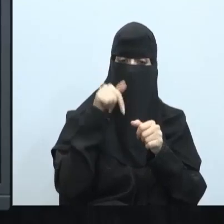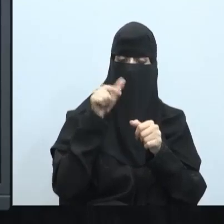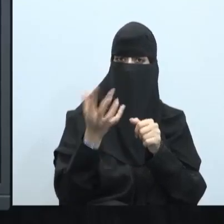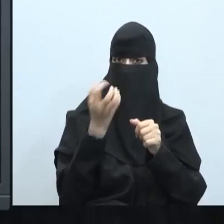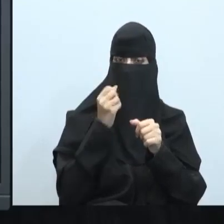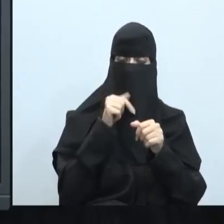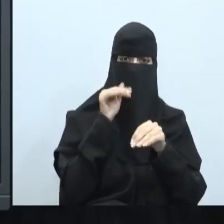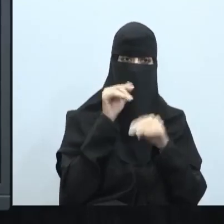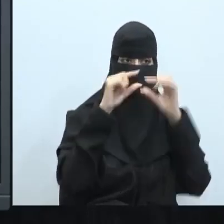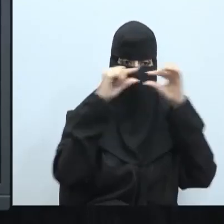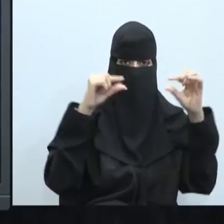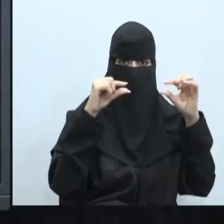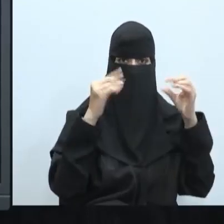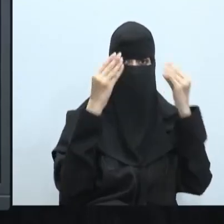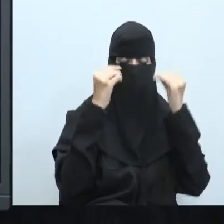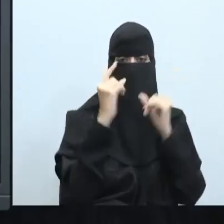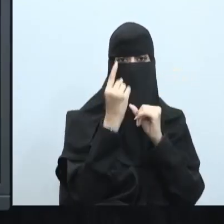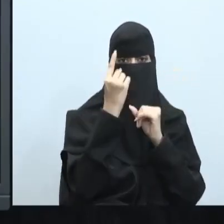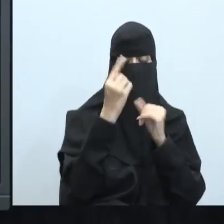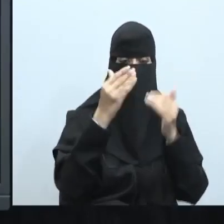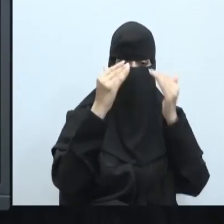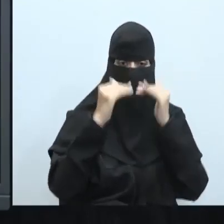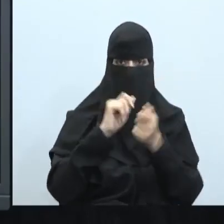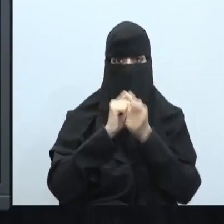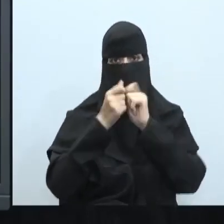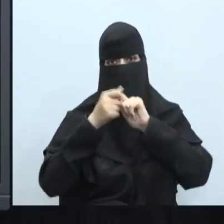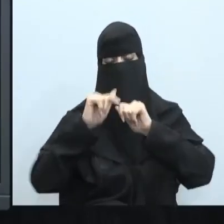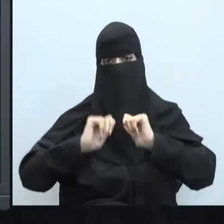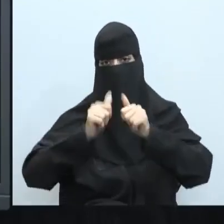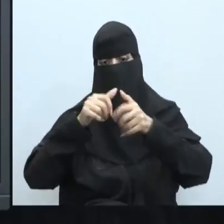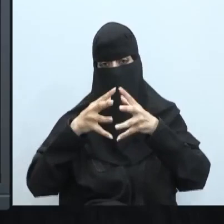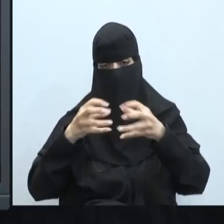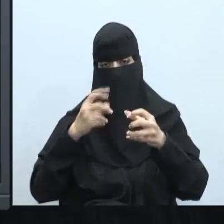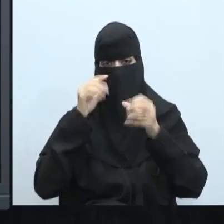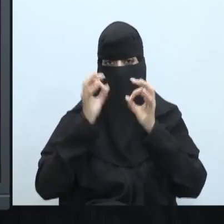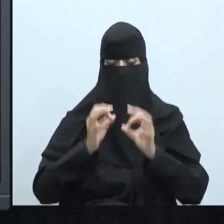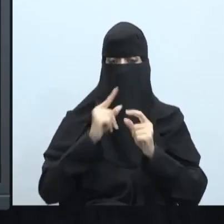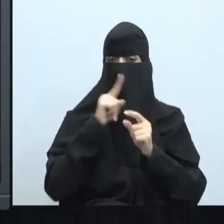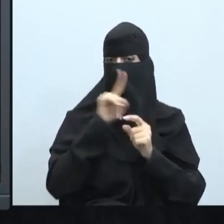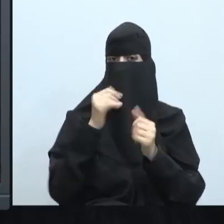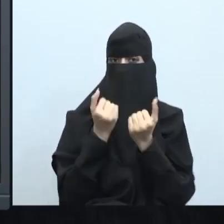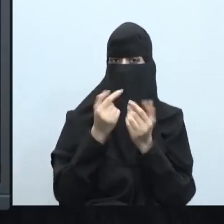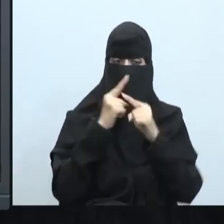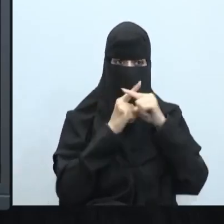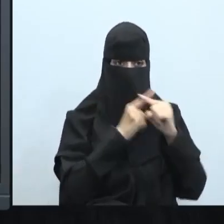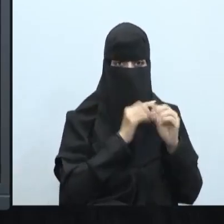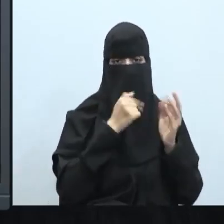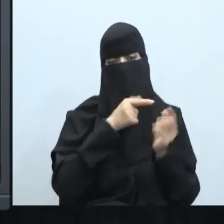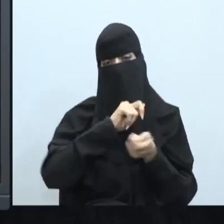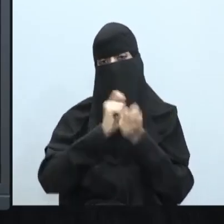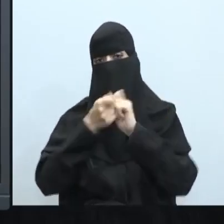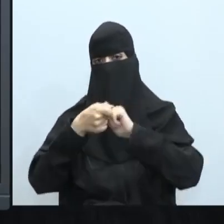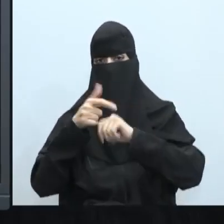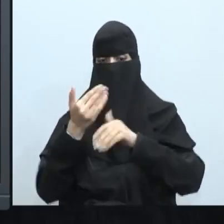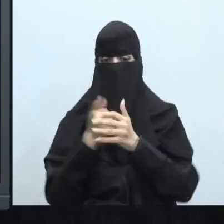التعليمات تعليمه واحده المفسر ثم يحولها لغه الاله طبعا بعد ان يقوم بتحليلها والتحقق من عدم وجود اخطاء وهكذا ثم يحولها